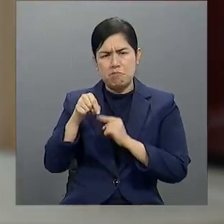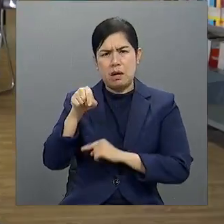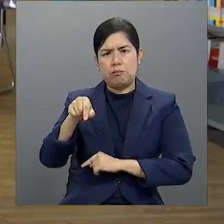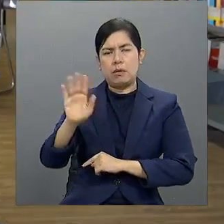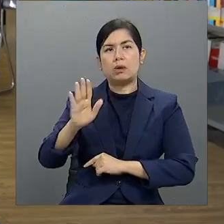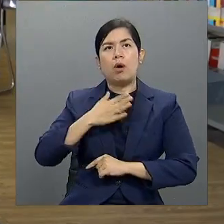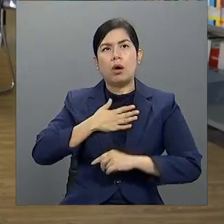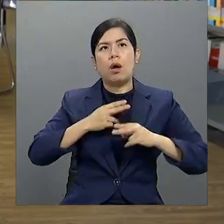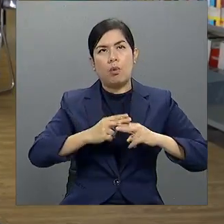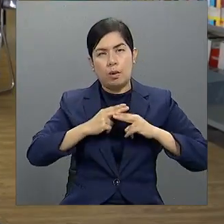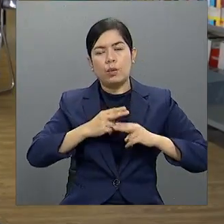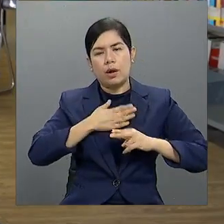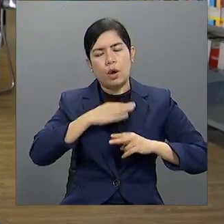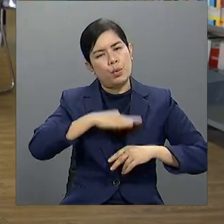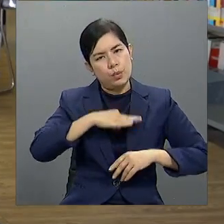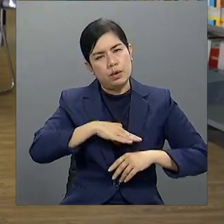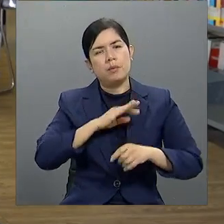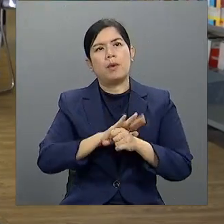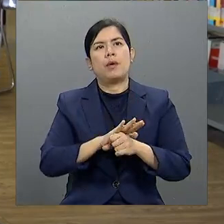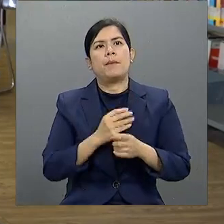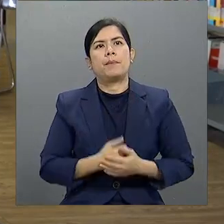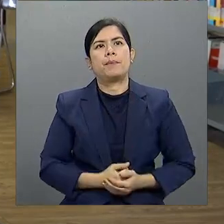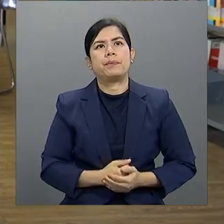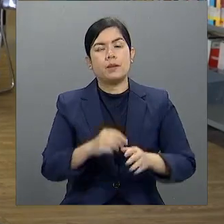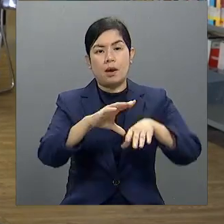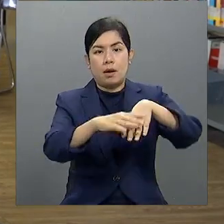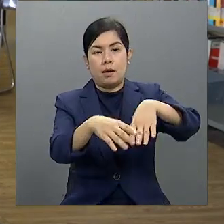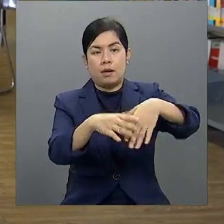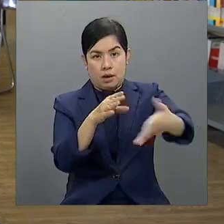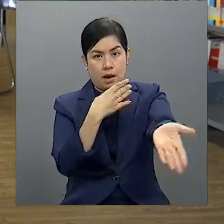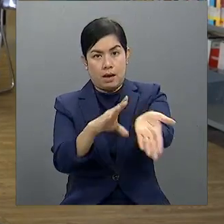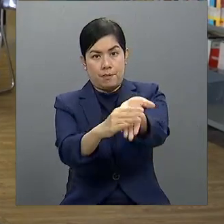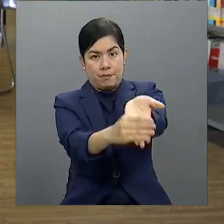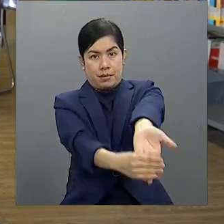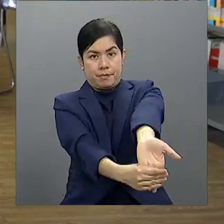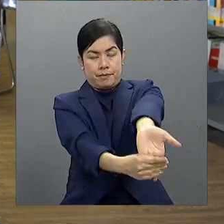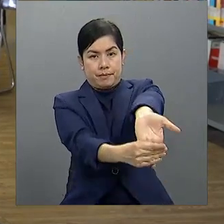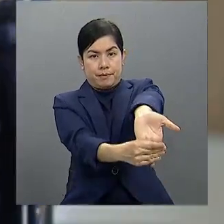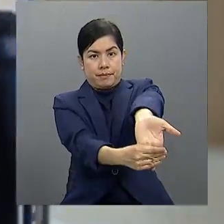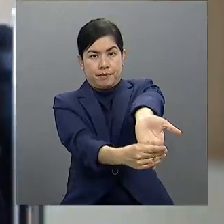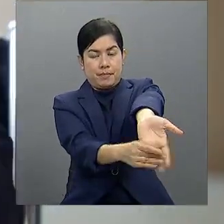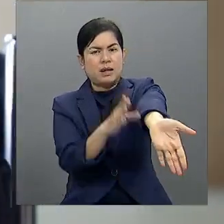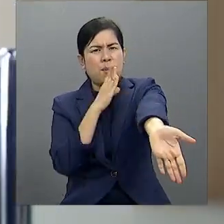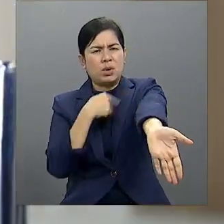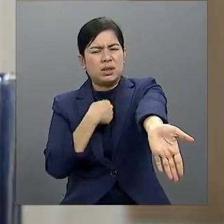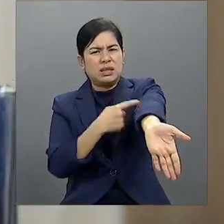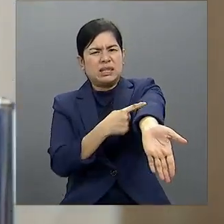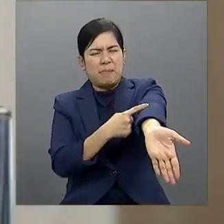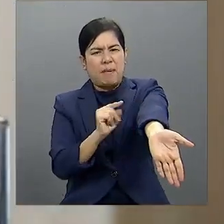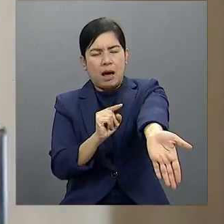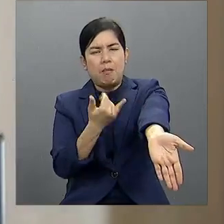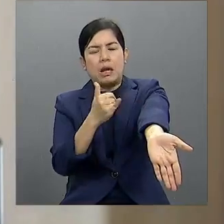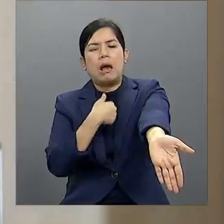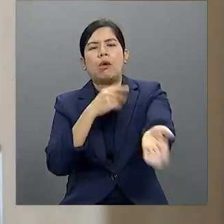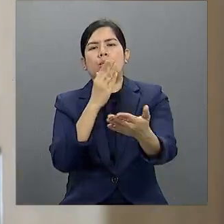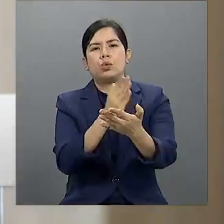ไหวนะคะแล้วก็ยืดค้างไว้เท่าที่แค่ตึงถ้ามีเจ็บปวดแปรบเนี่ยอาจจะแปลว่าเรายืดมากเกินไปหรืออาจจะลองสังเกตอีกอย่